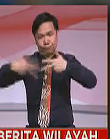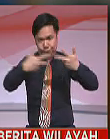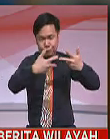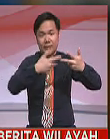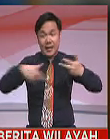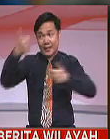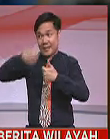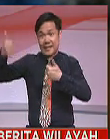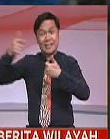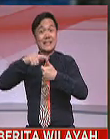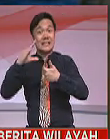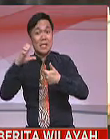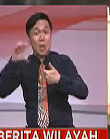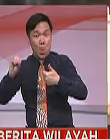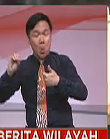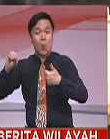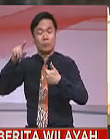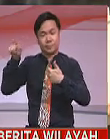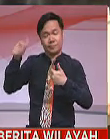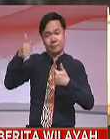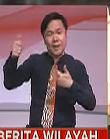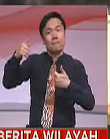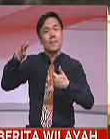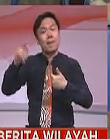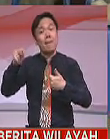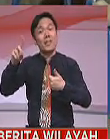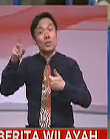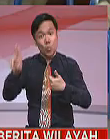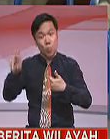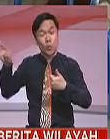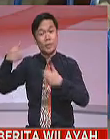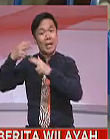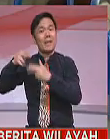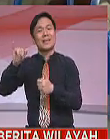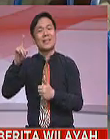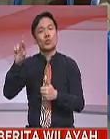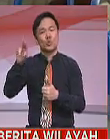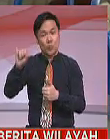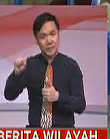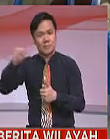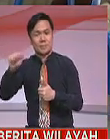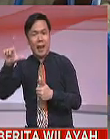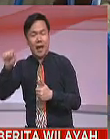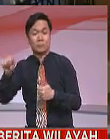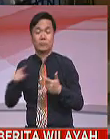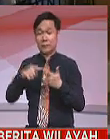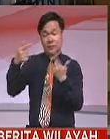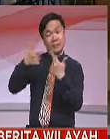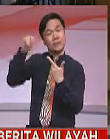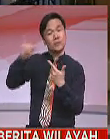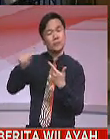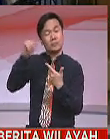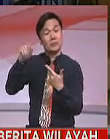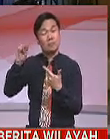Ketua Pegawai Eksekutif Pemandu Associated Sdn Bhd, Datuk Seri Idris Jala. Tan Sri Dr. Jamilah turut